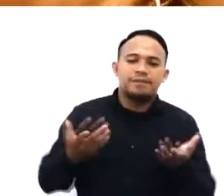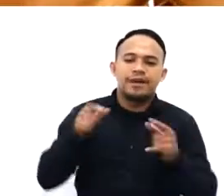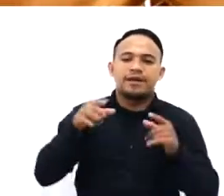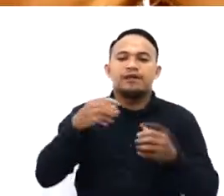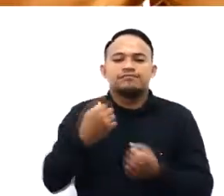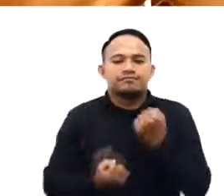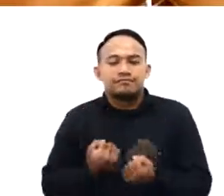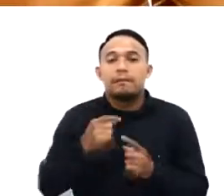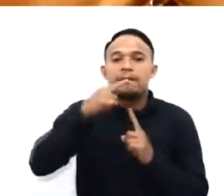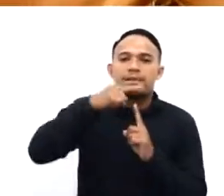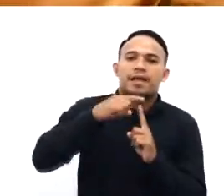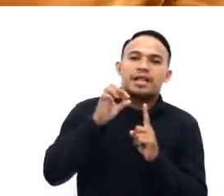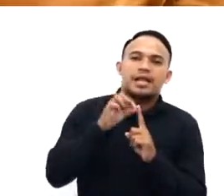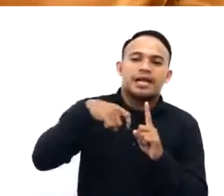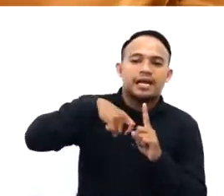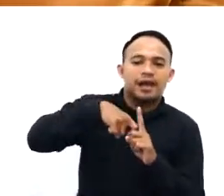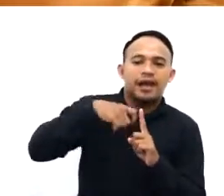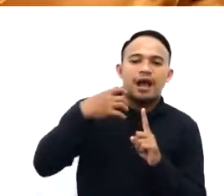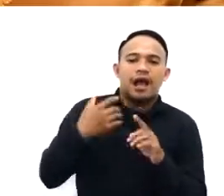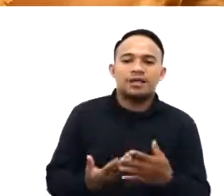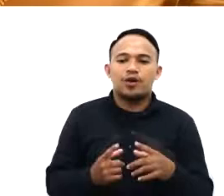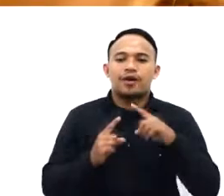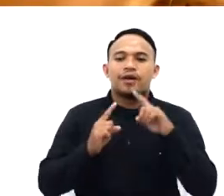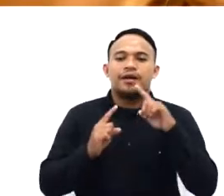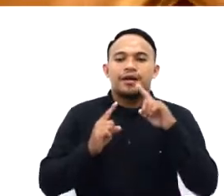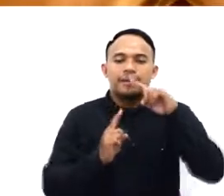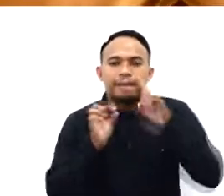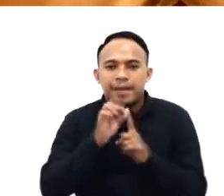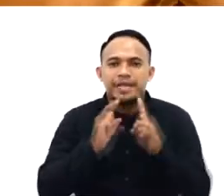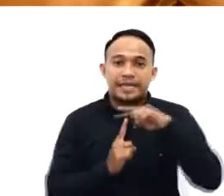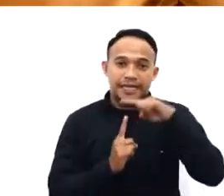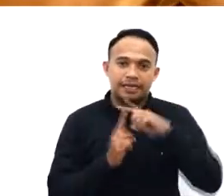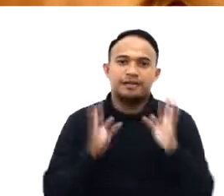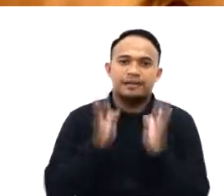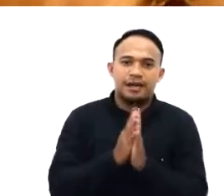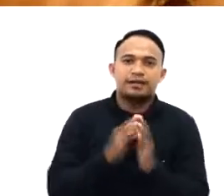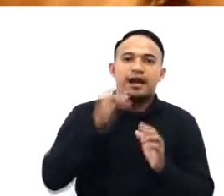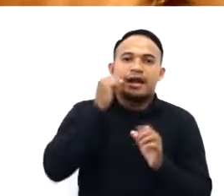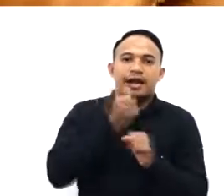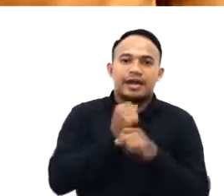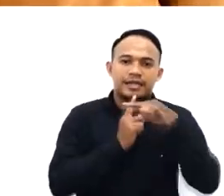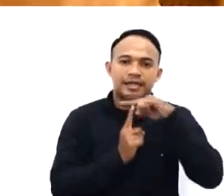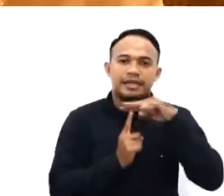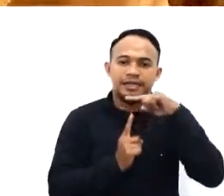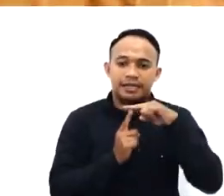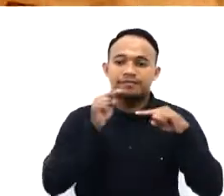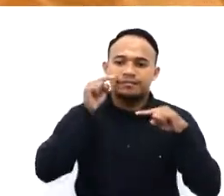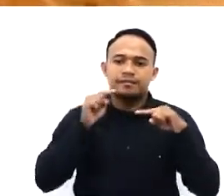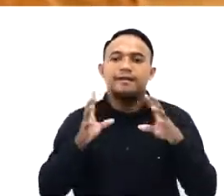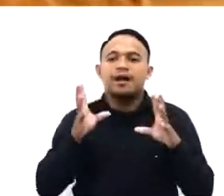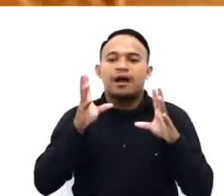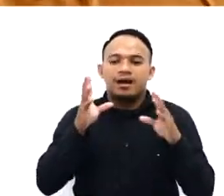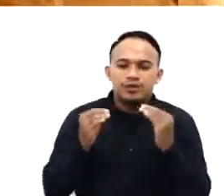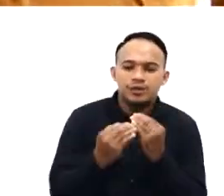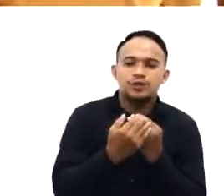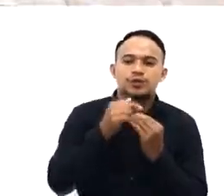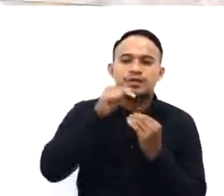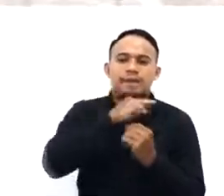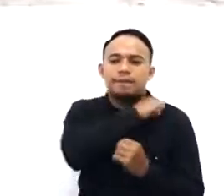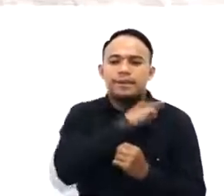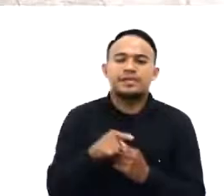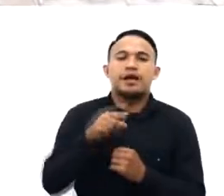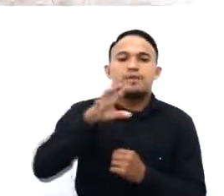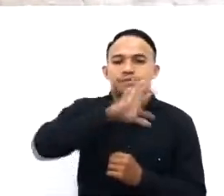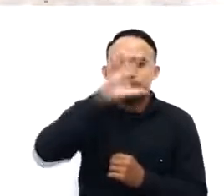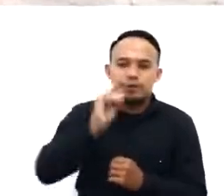penunjang kegiatan atau PTT-GTT di lingkup pemerintah Provinsi Gorontalo direalisasikan.